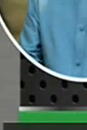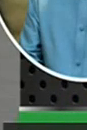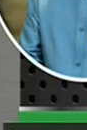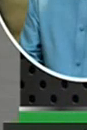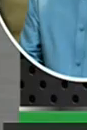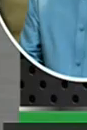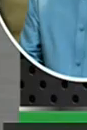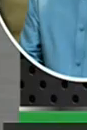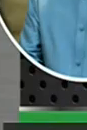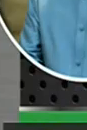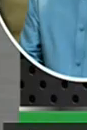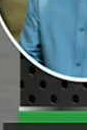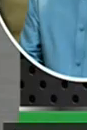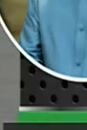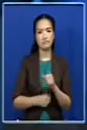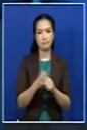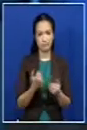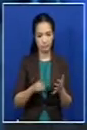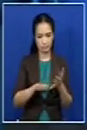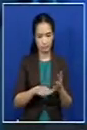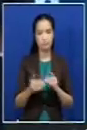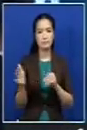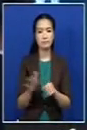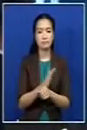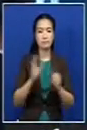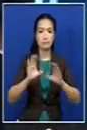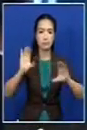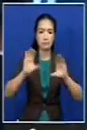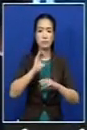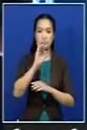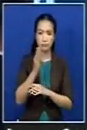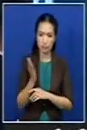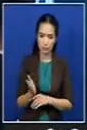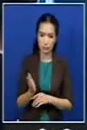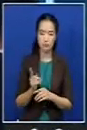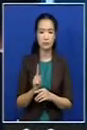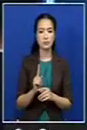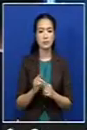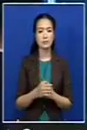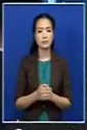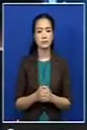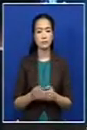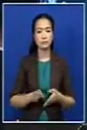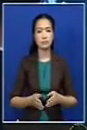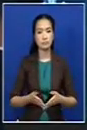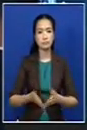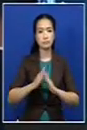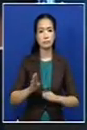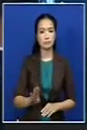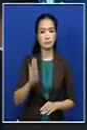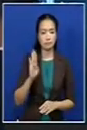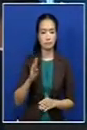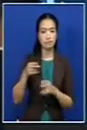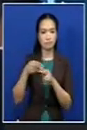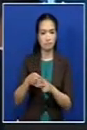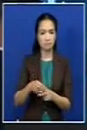ครบ76จังหวัดภายในสิ้นปีนี้ด้วยรัฐบาลยืนยันว่าไม่ให้มีการที่นำบริษัทเอกชนเข้ามา